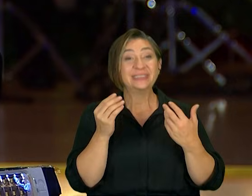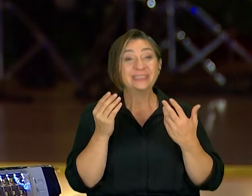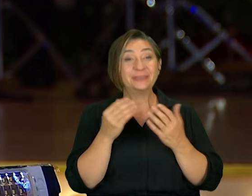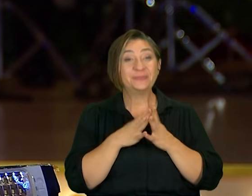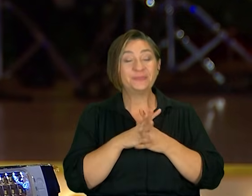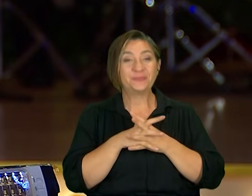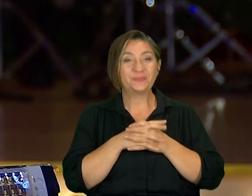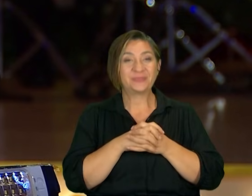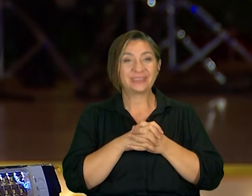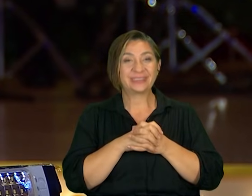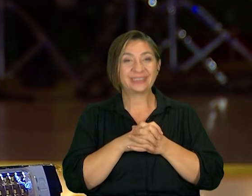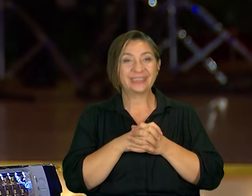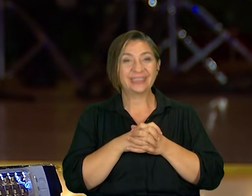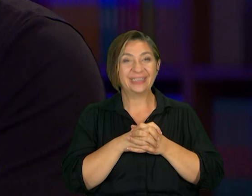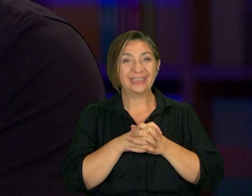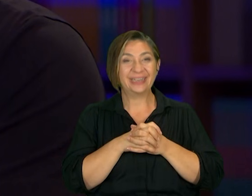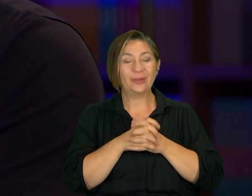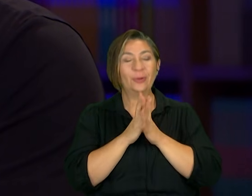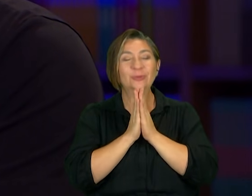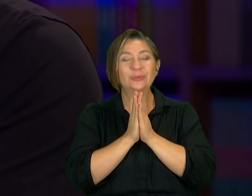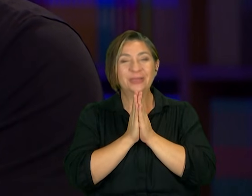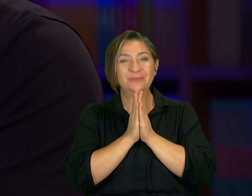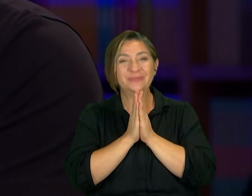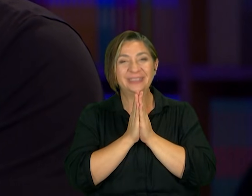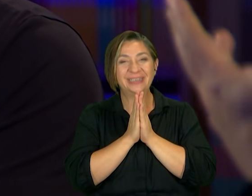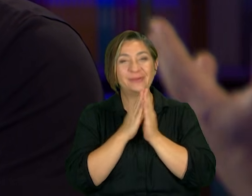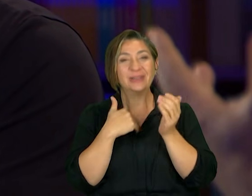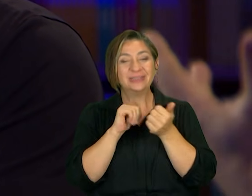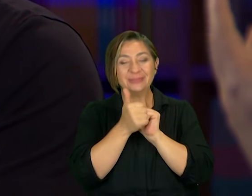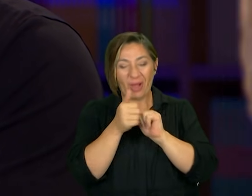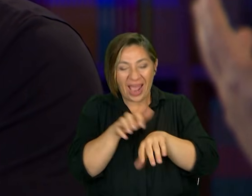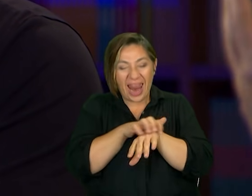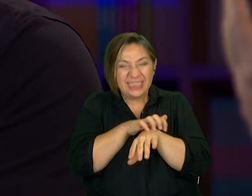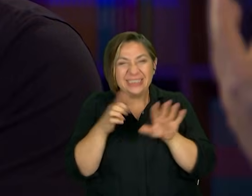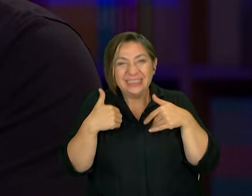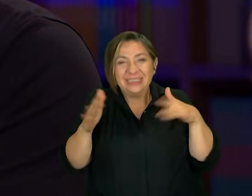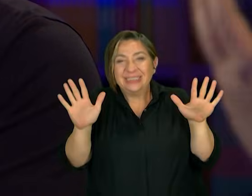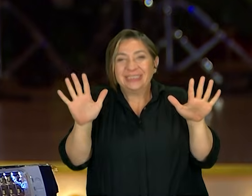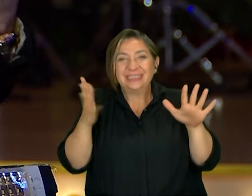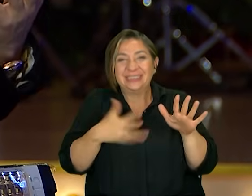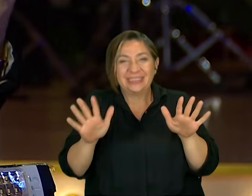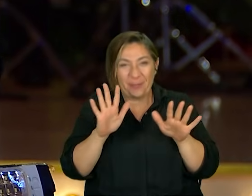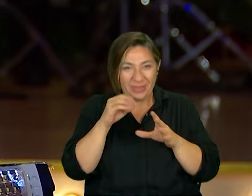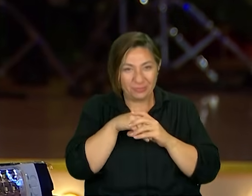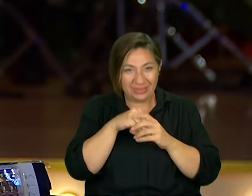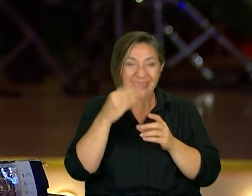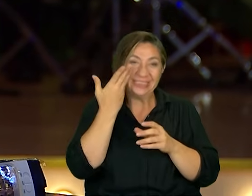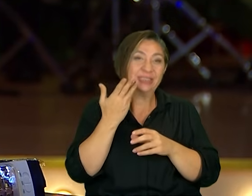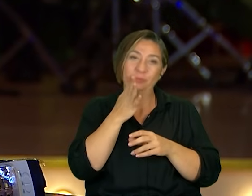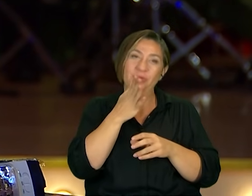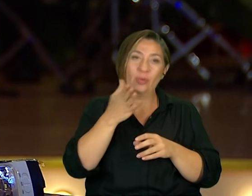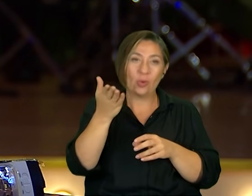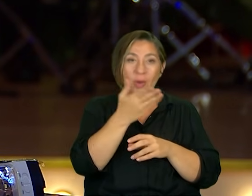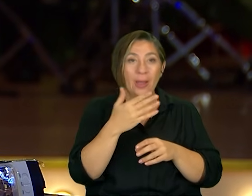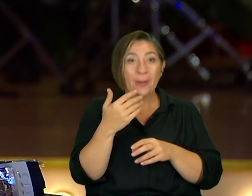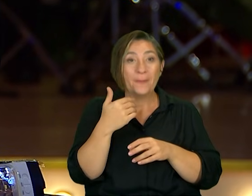yani en ya benim özür dilerim ben spora alerjisi olan bir adam olduğum için genelde seyircim de bunu biliyor.